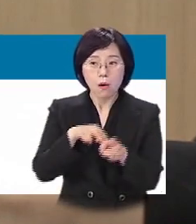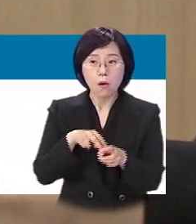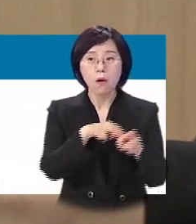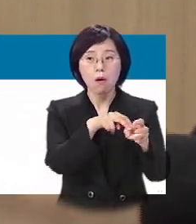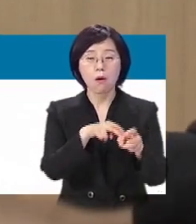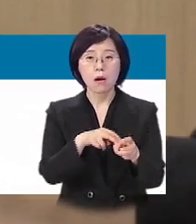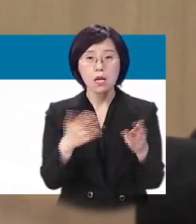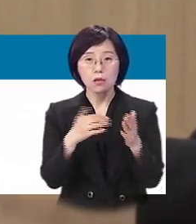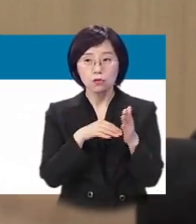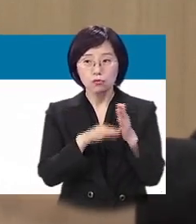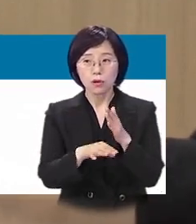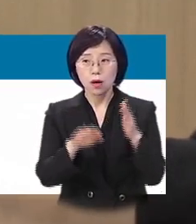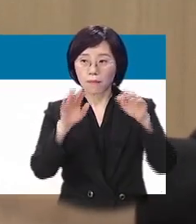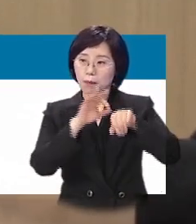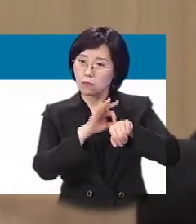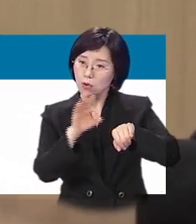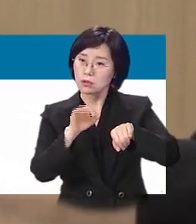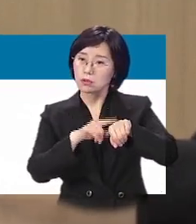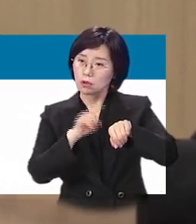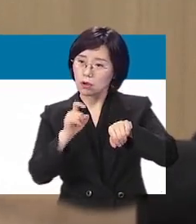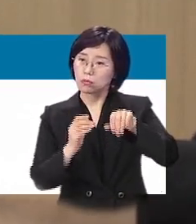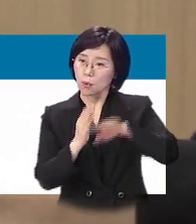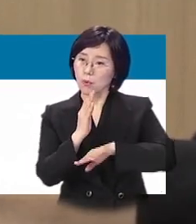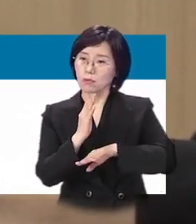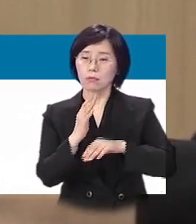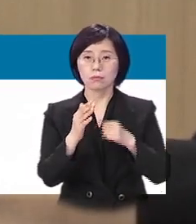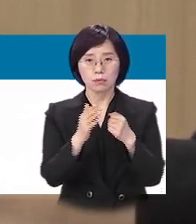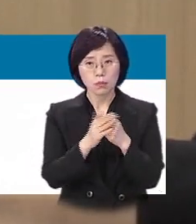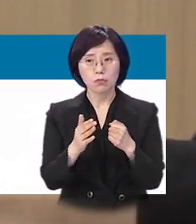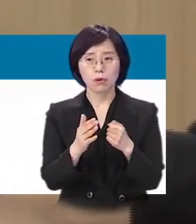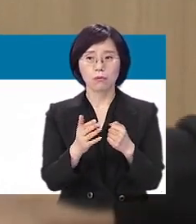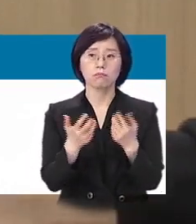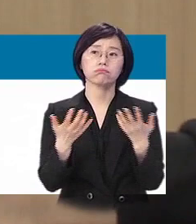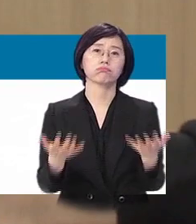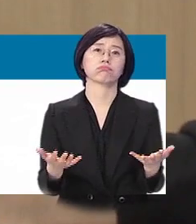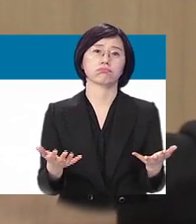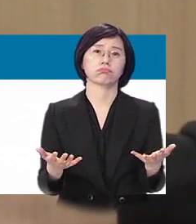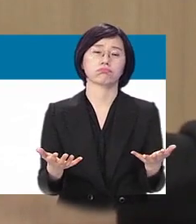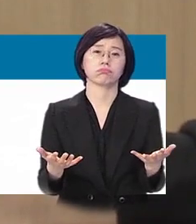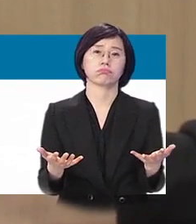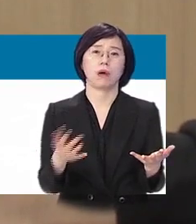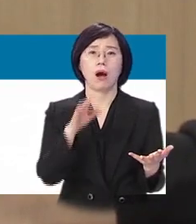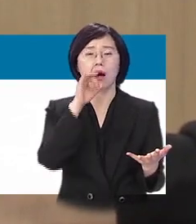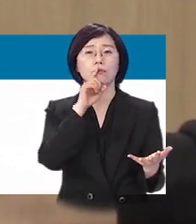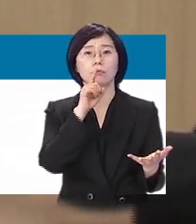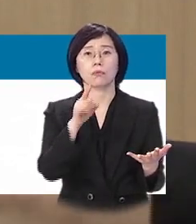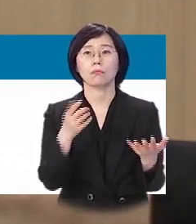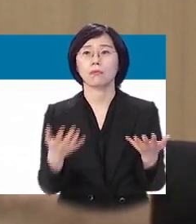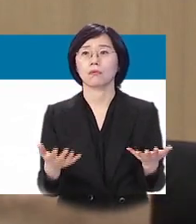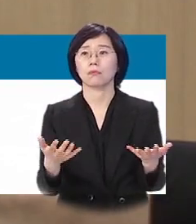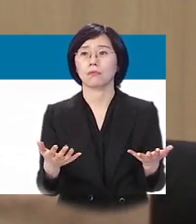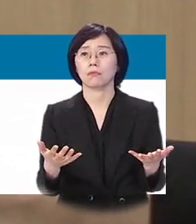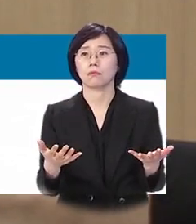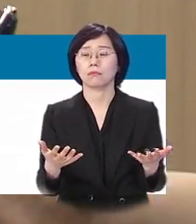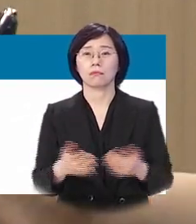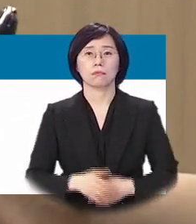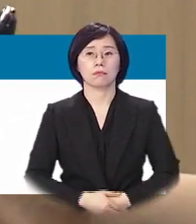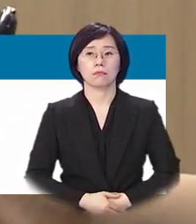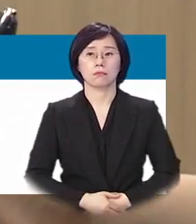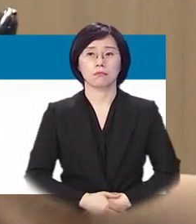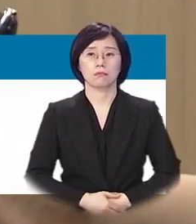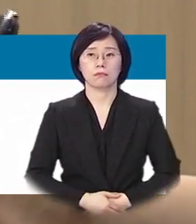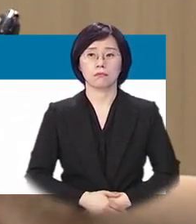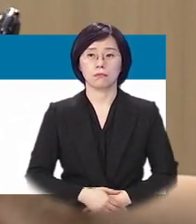주고 퇴근하면은 시간이 10시 넘고 11시가 넘고 뭐 이래 되기 때문에 안 된다.